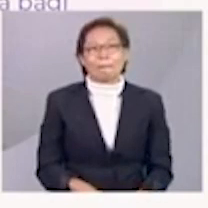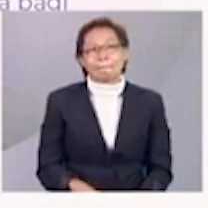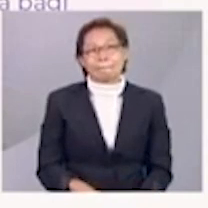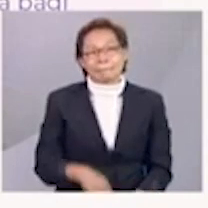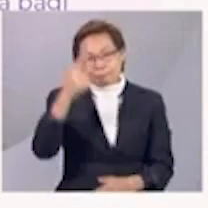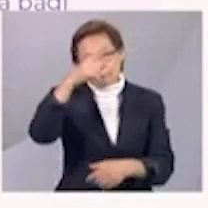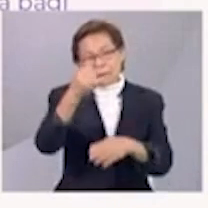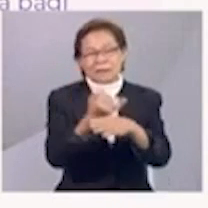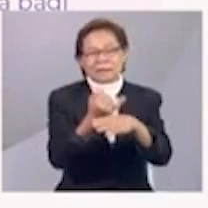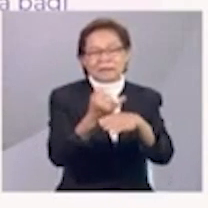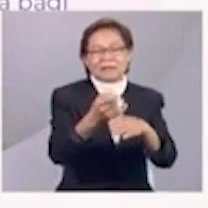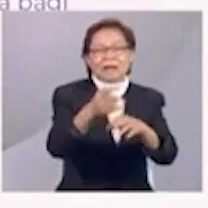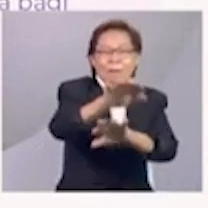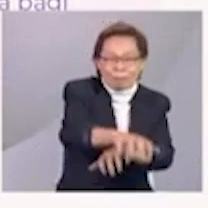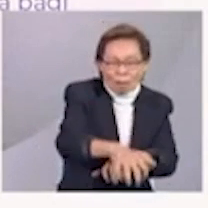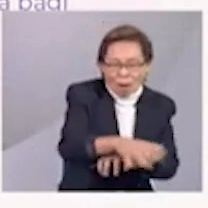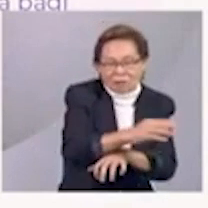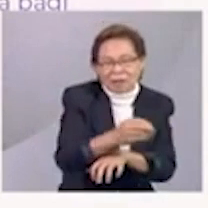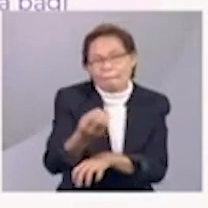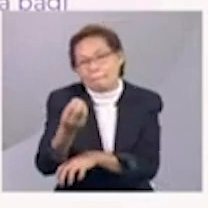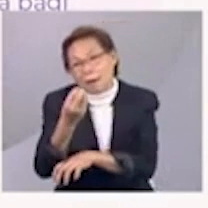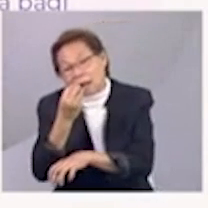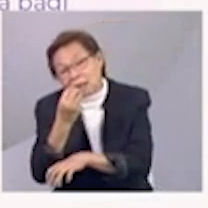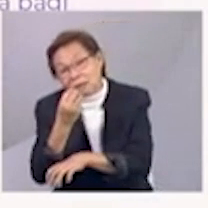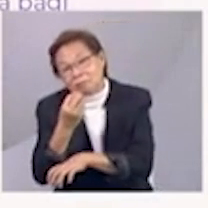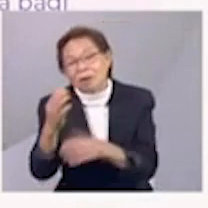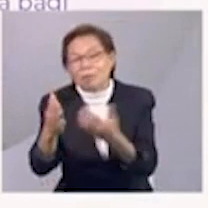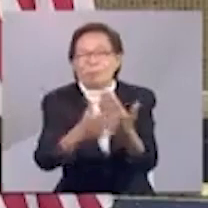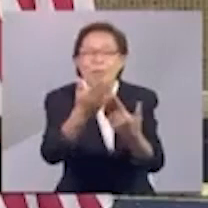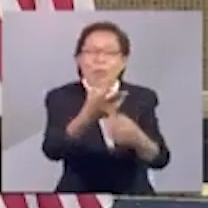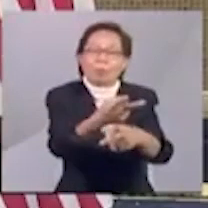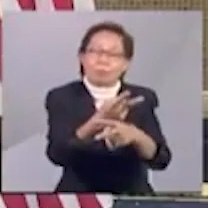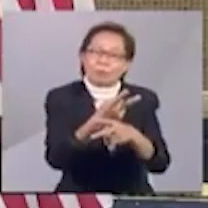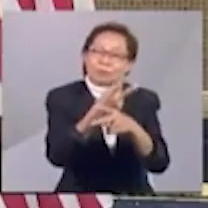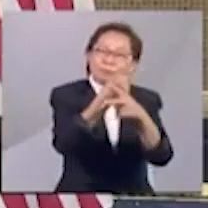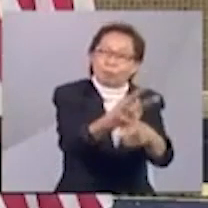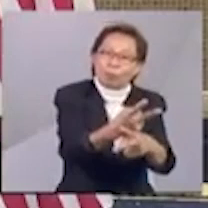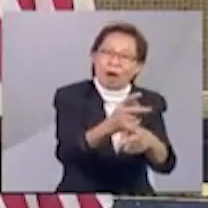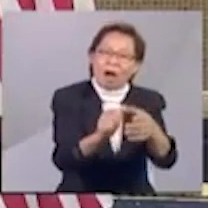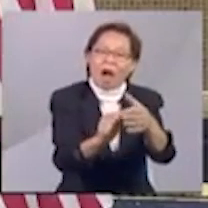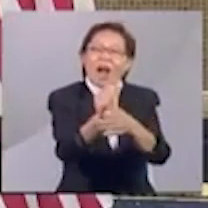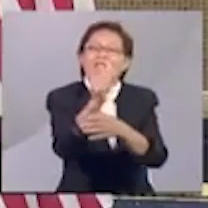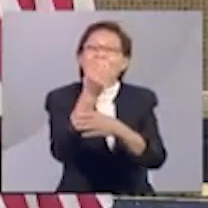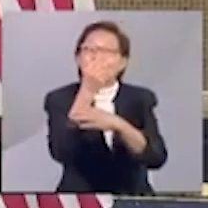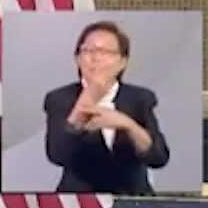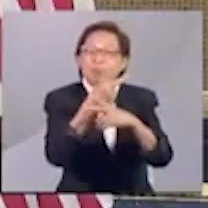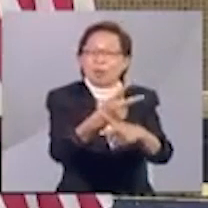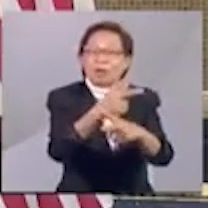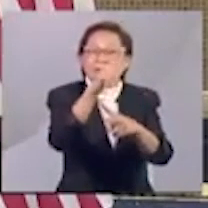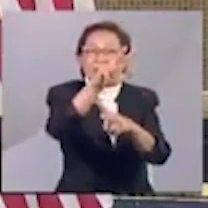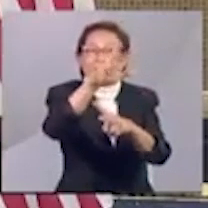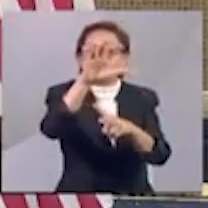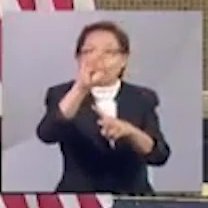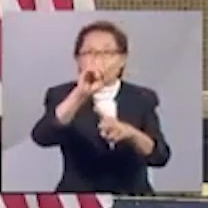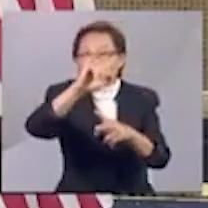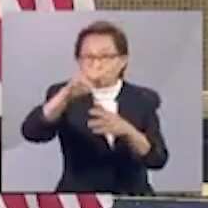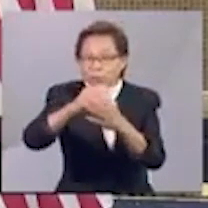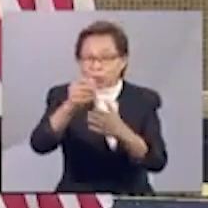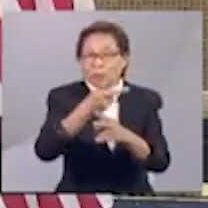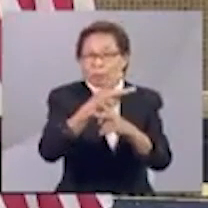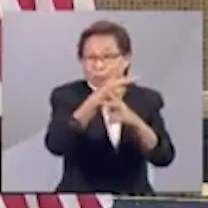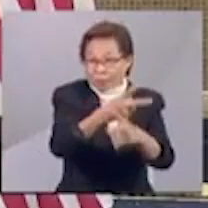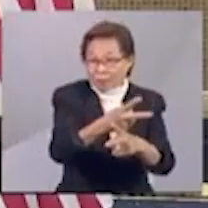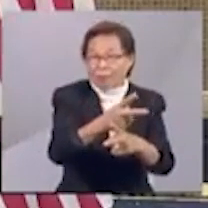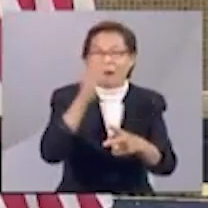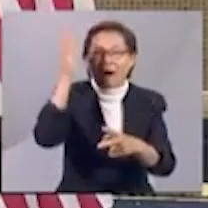bagi industri pertanian dan makanan kemudahan pinjaman dana agrofood sebanyak 350 juta Ringgit